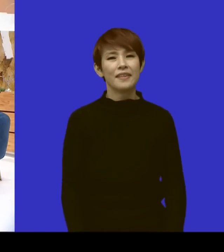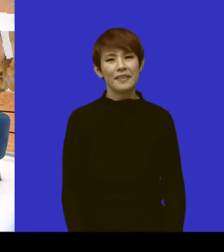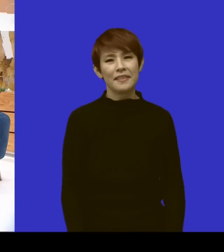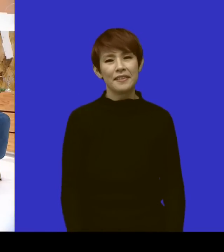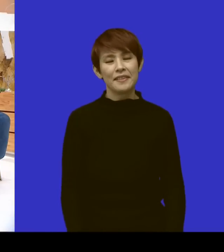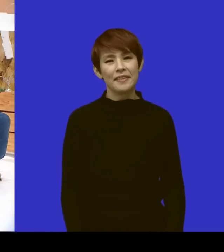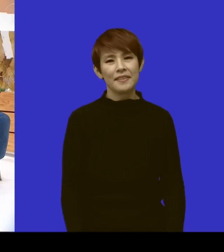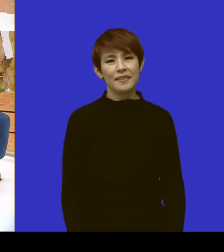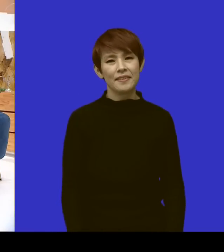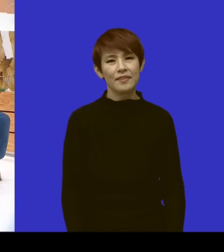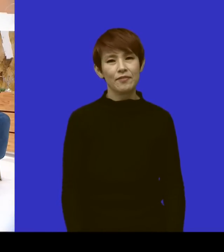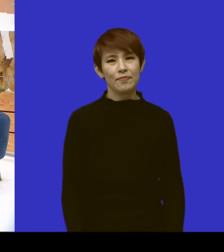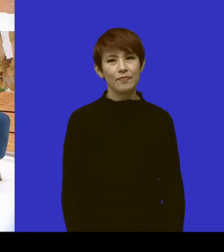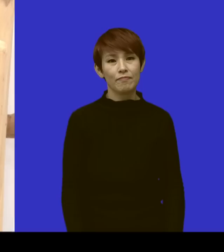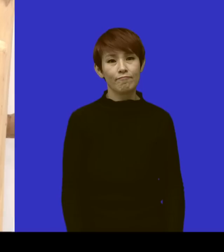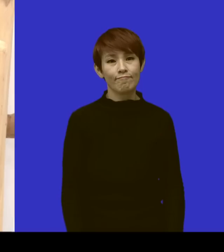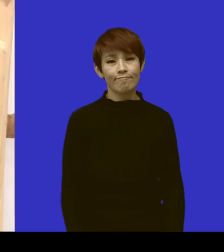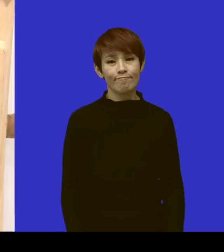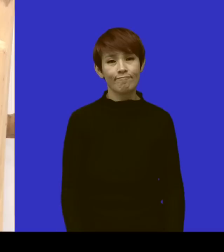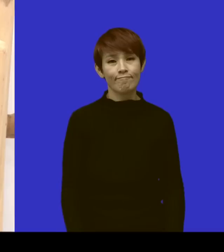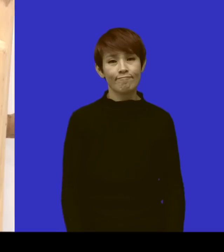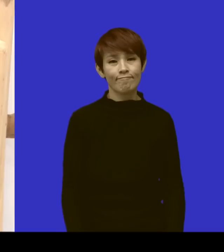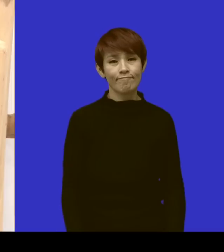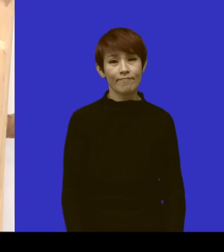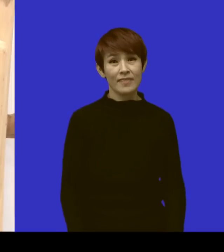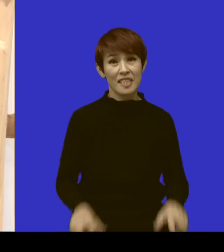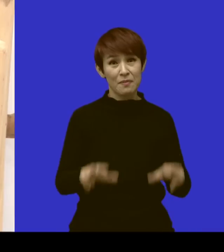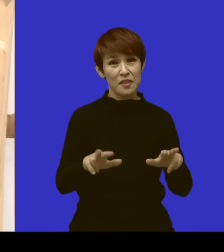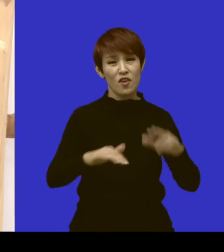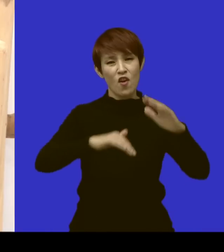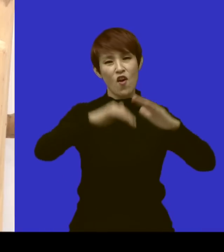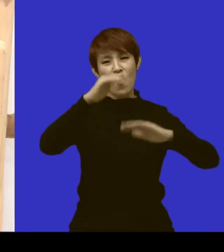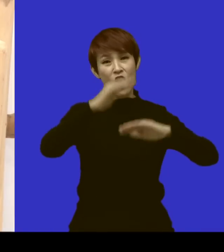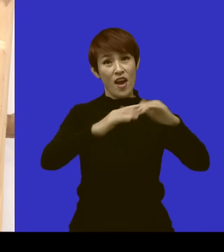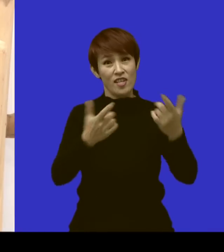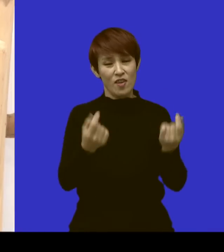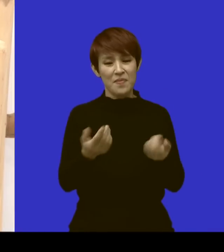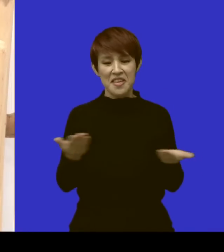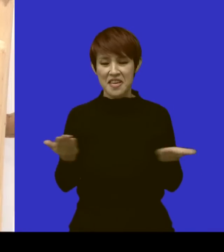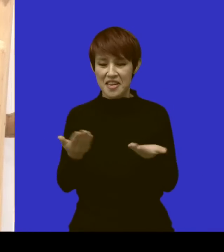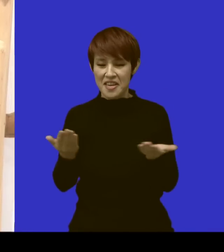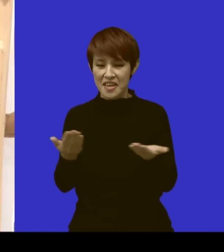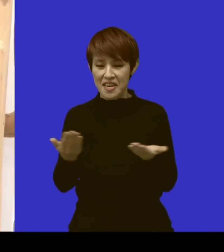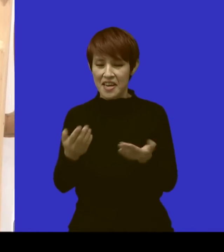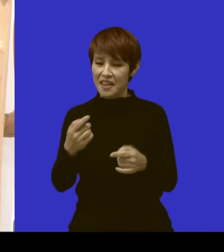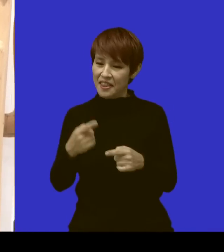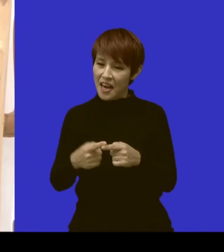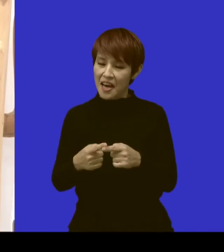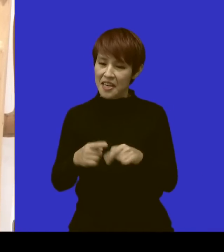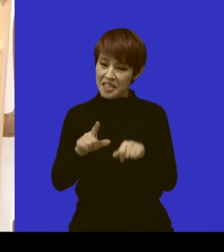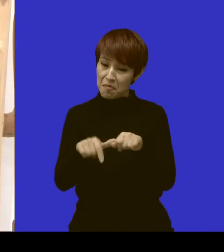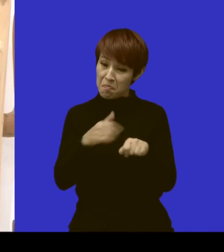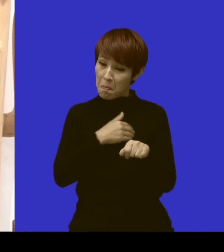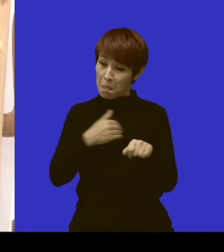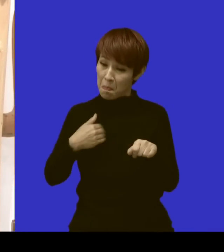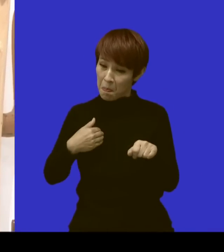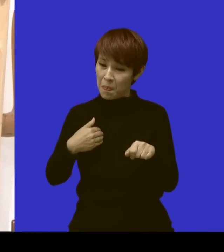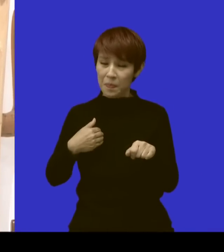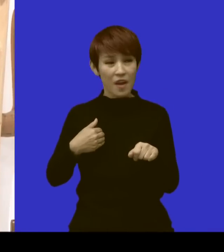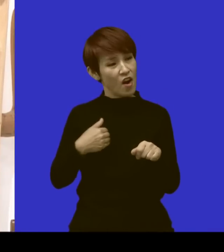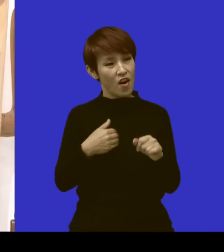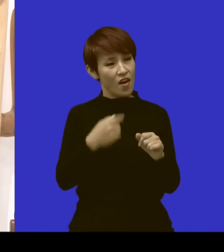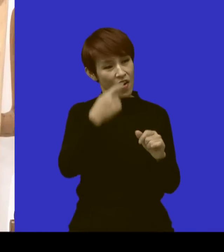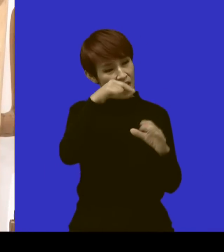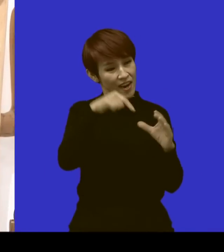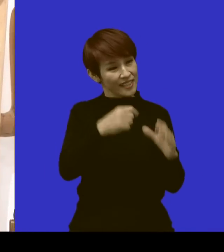그러니까 지금은 오히려 약간 연애 때처럼 일하다가 만약에 이제 뭐 중간에 시간이 나면 예. 우리 차